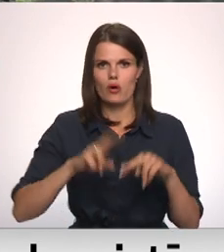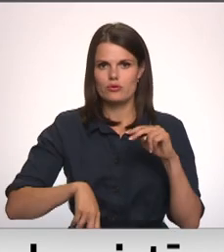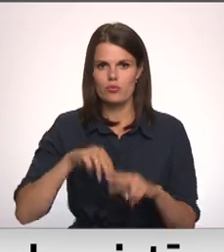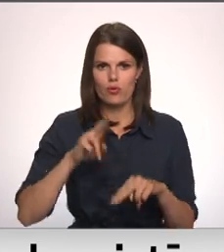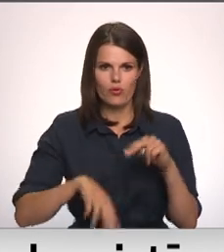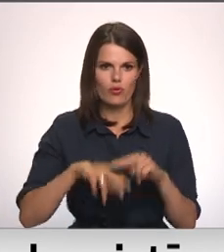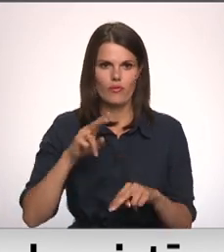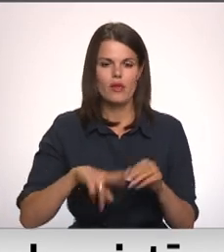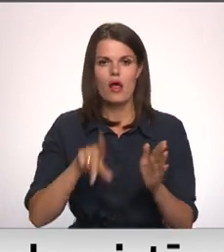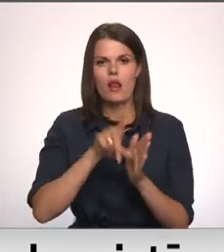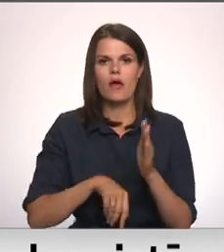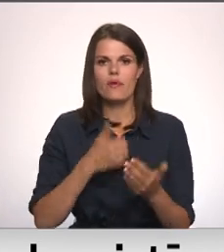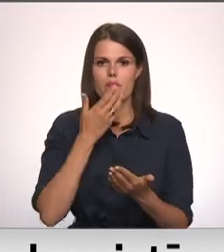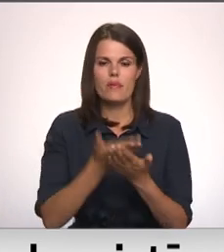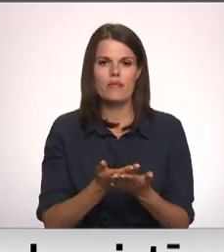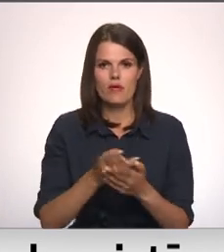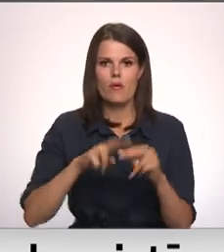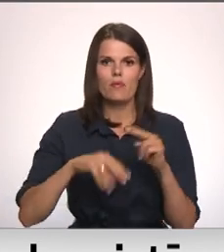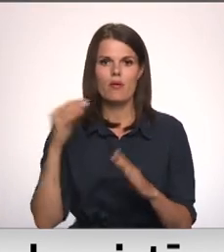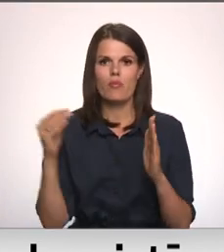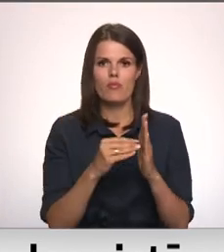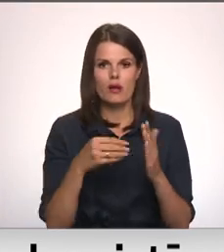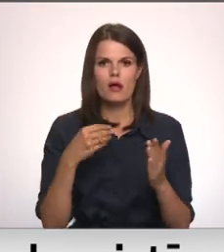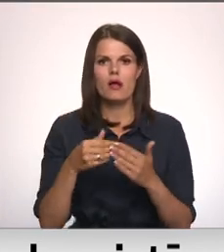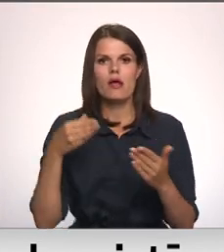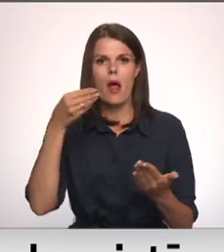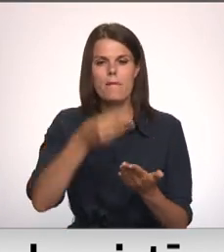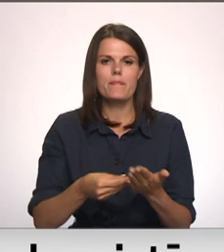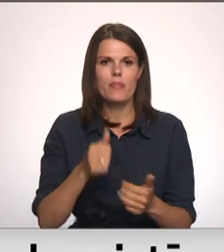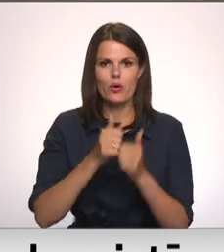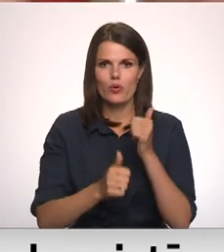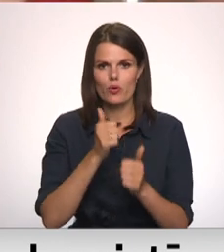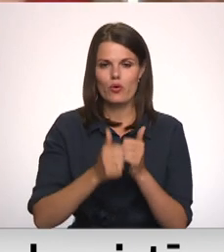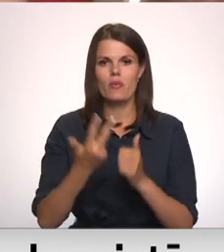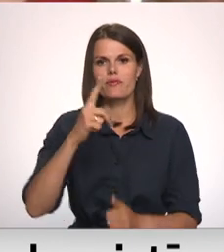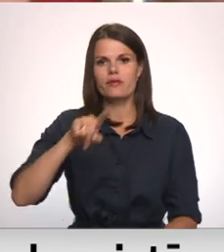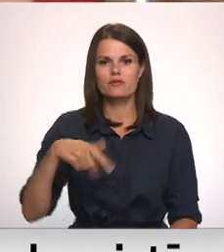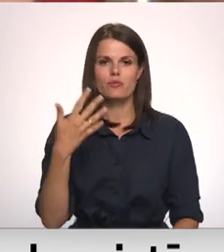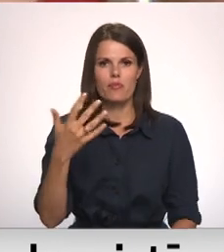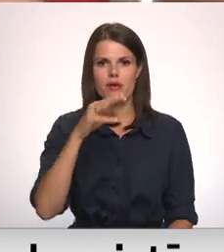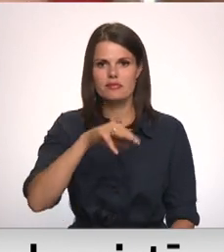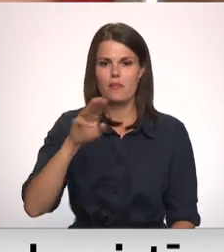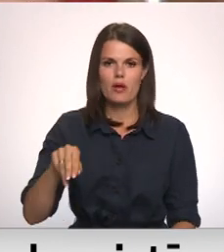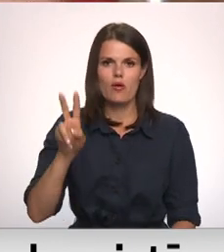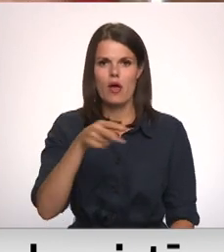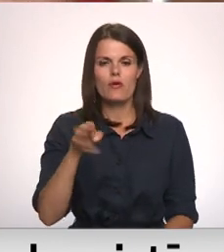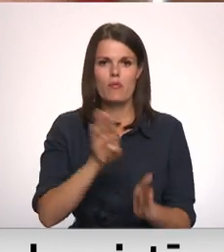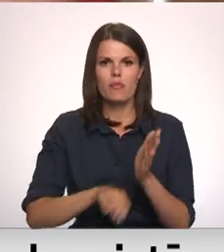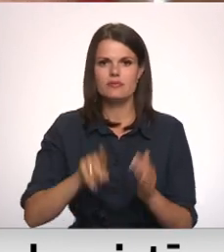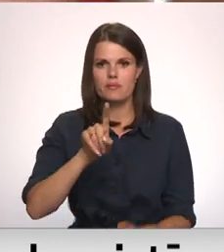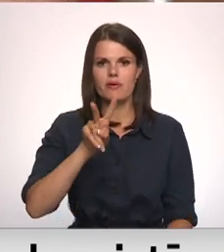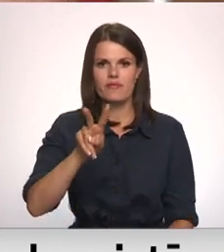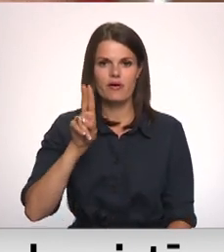izbūvi. Lētākais piedāvājums piebūves būvniecībai iepirkumā ir 3,5 miljonu eiro bez pievienotās vērtības